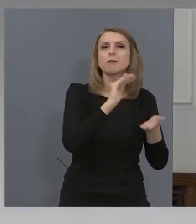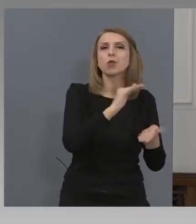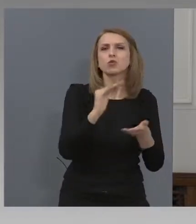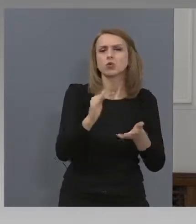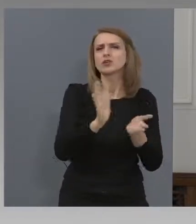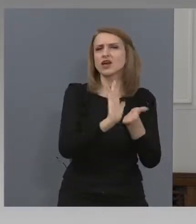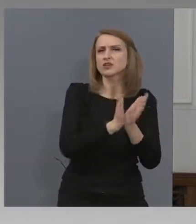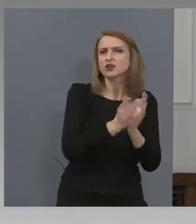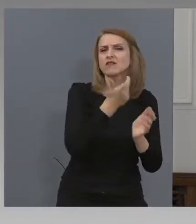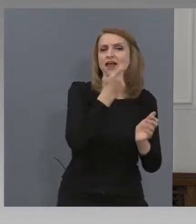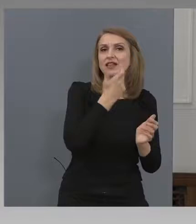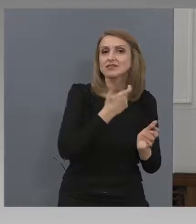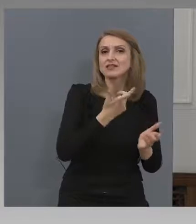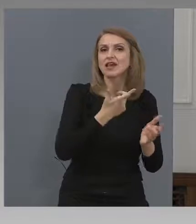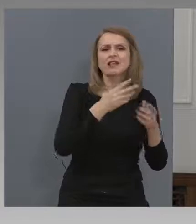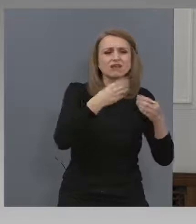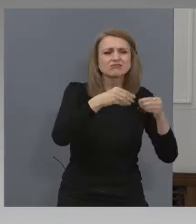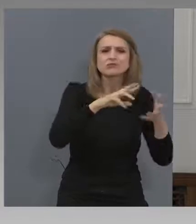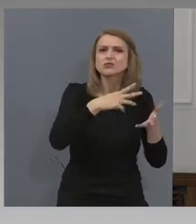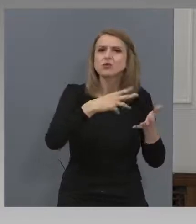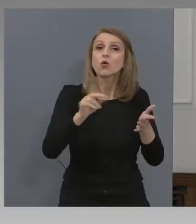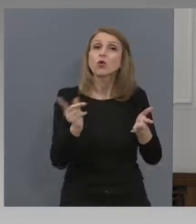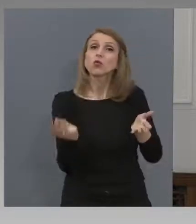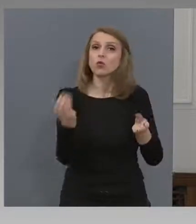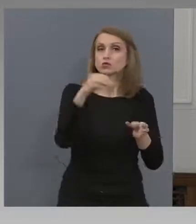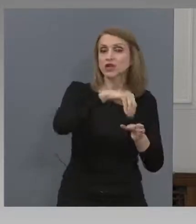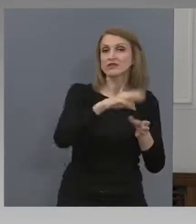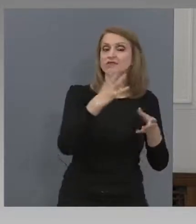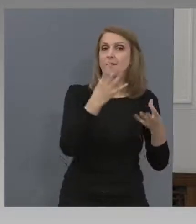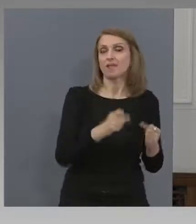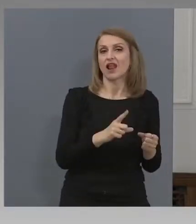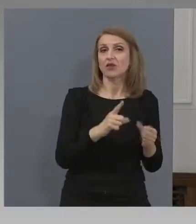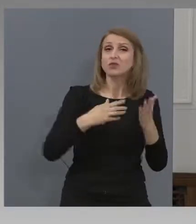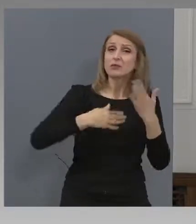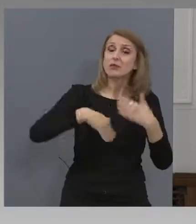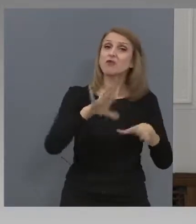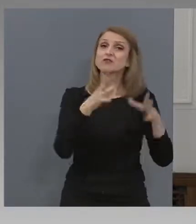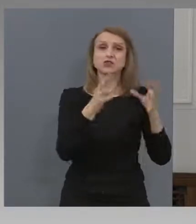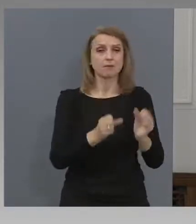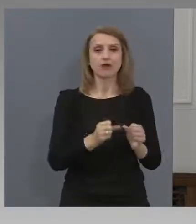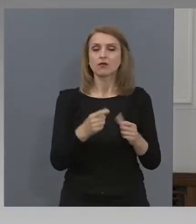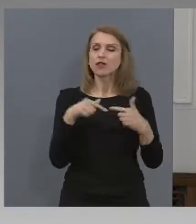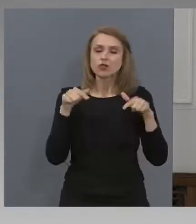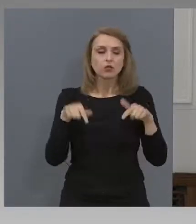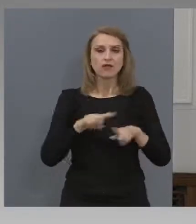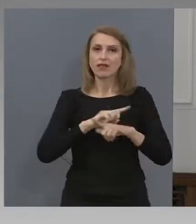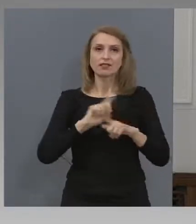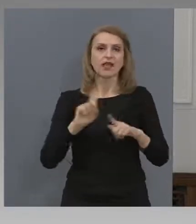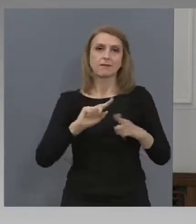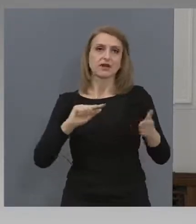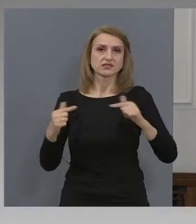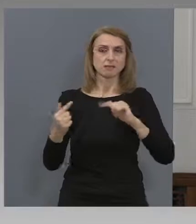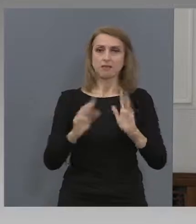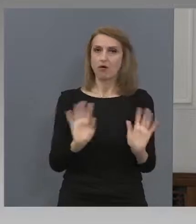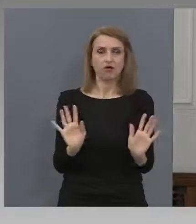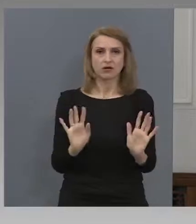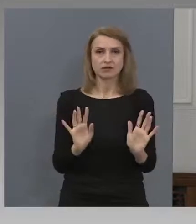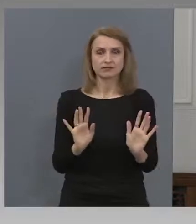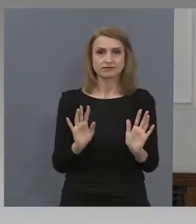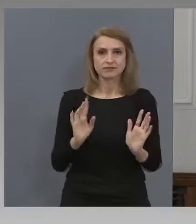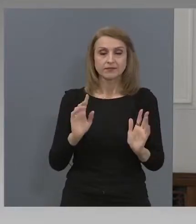предлагаме на рафтовете си и които се произвеждат в България. По това спор не може да има. Само